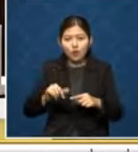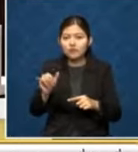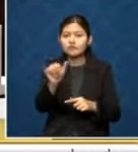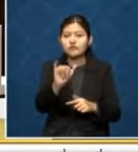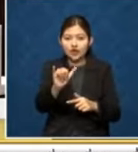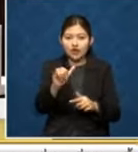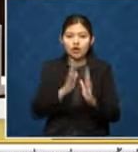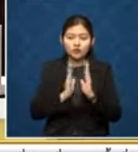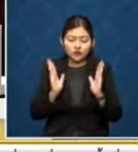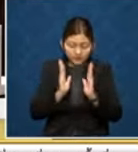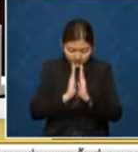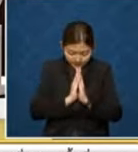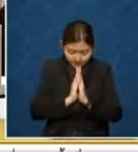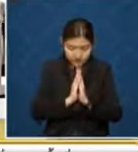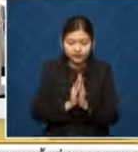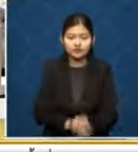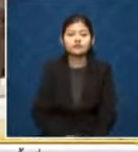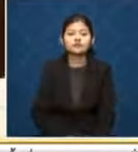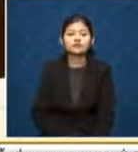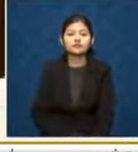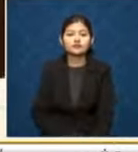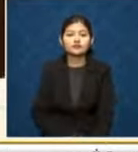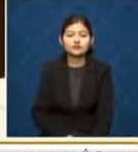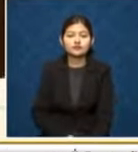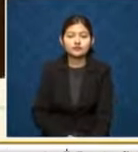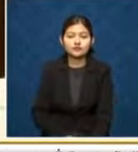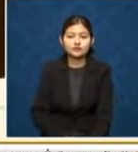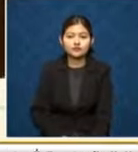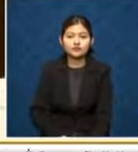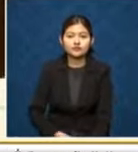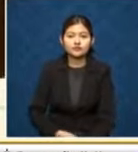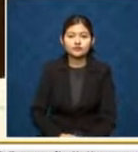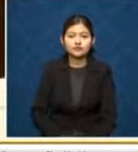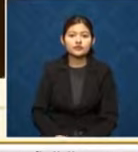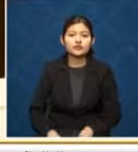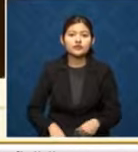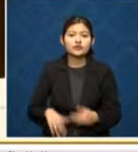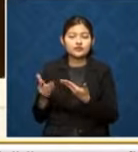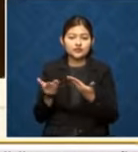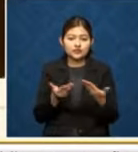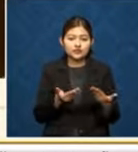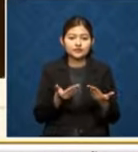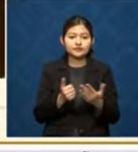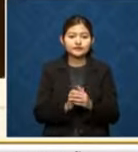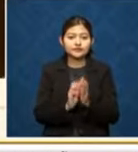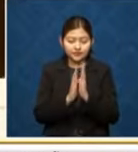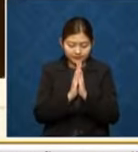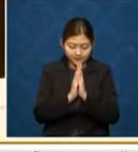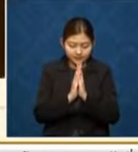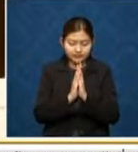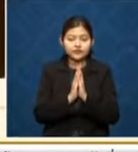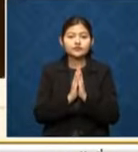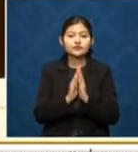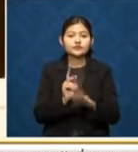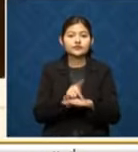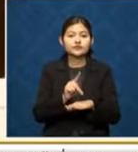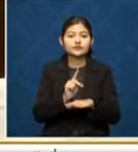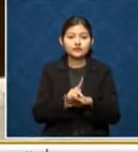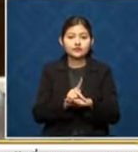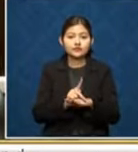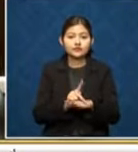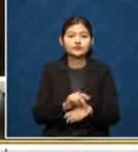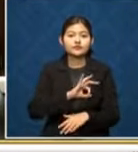กี่ยวข้องขอบพระคุณค่ะ ครับขอบคุณครับเชิญท่านสุกโนมัทธาครับ ท่านประธานที่เคารพผมสุกโนมัทธ